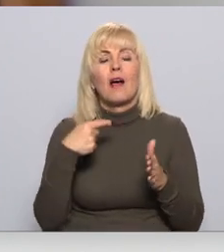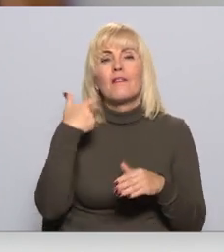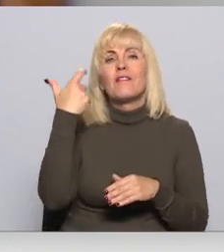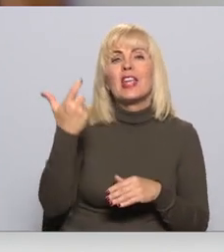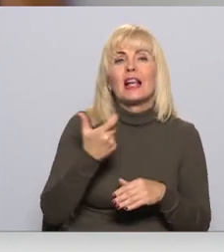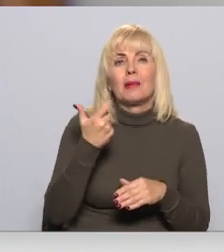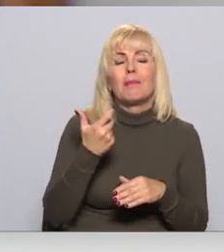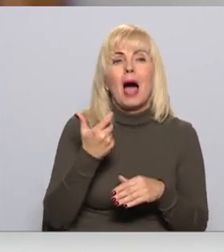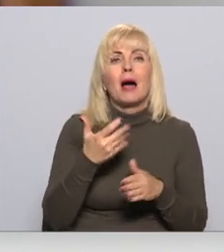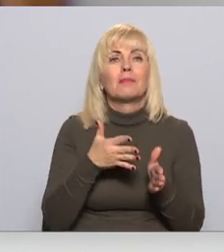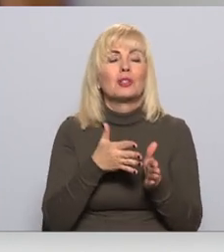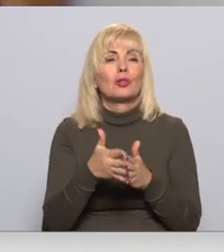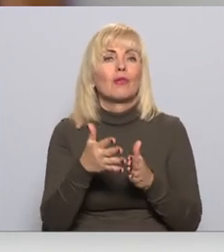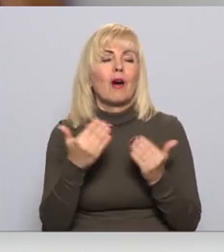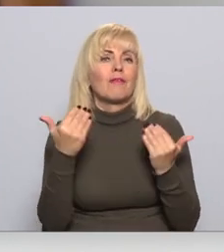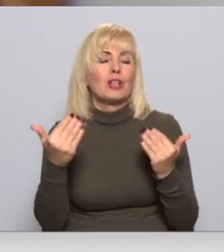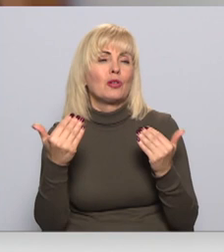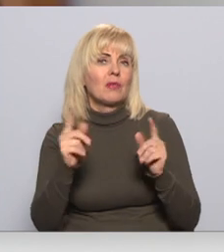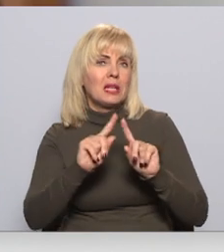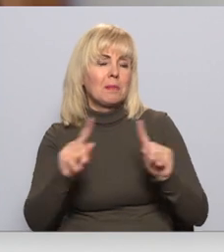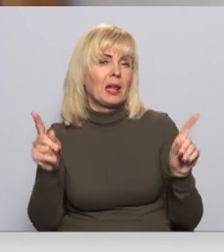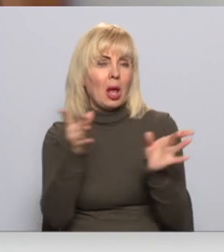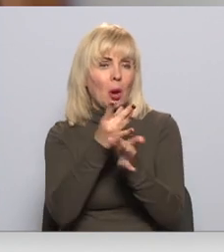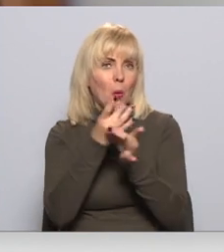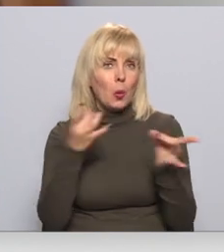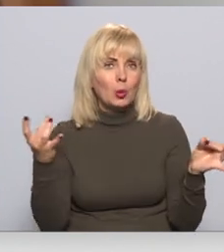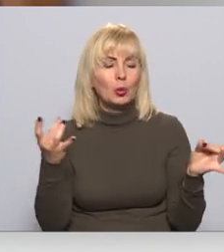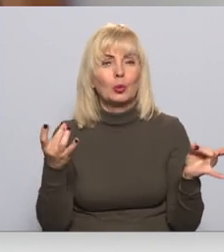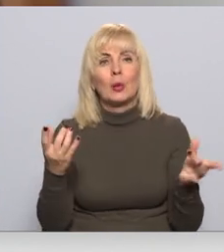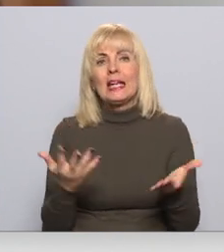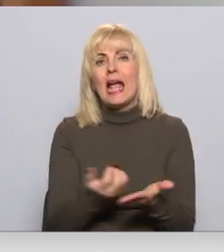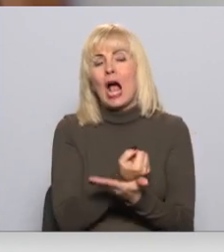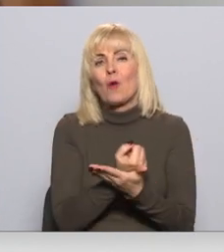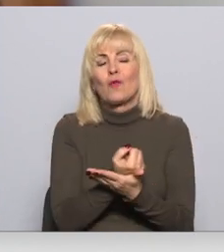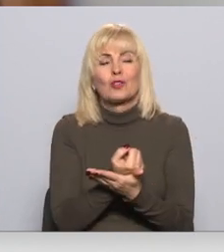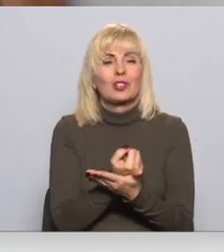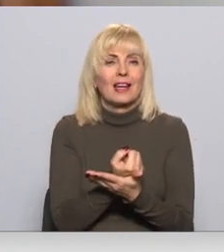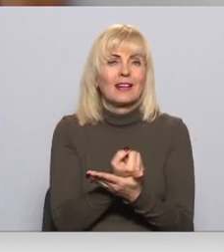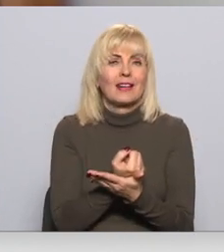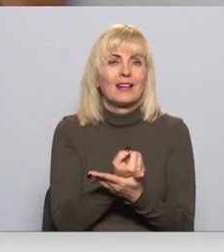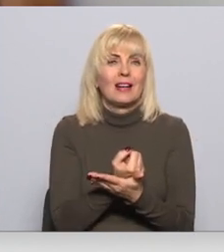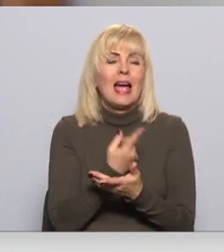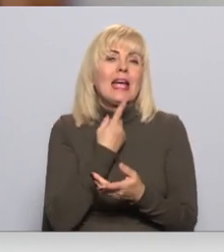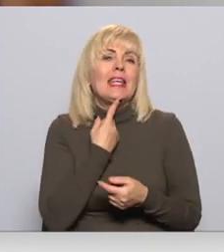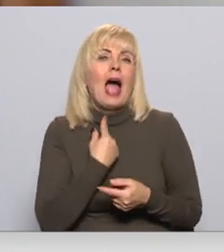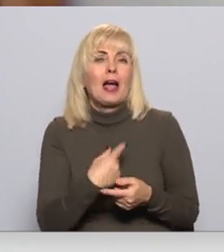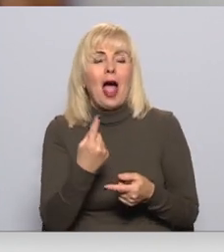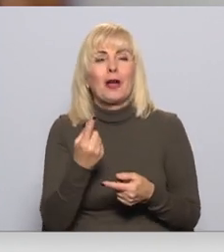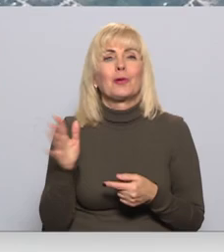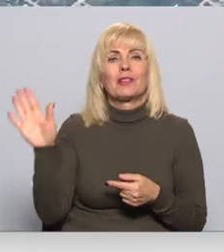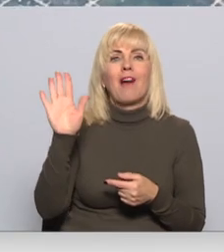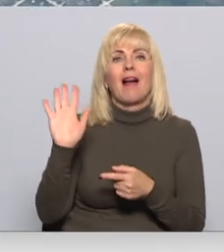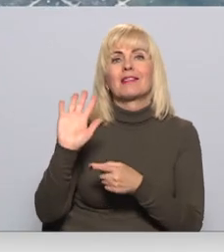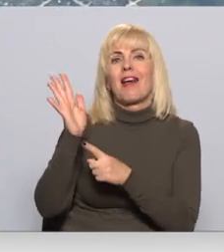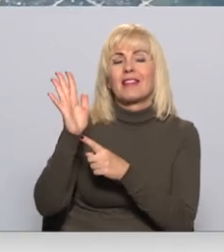savu popkultūra iegūst tādu, nezinu, tādas iekārotās valsts